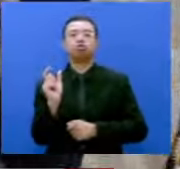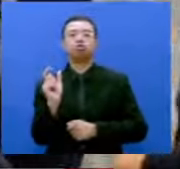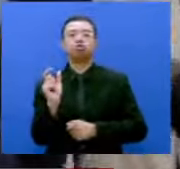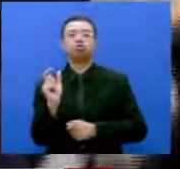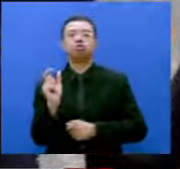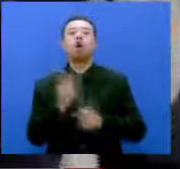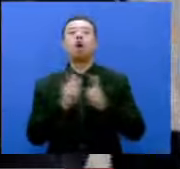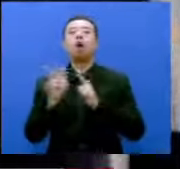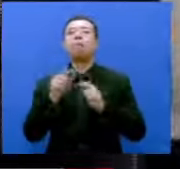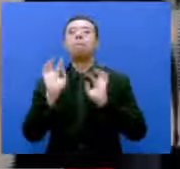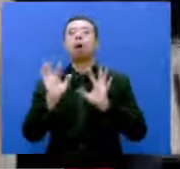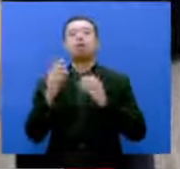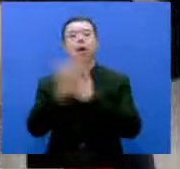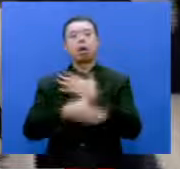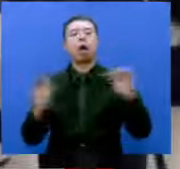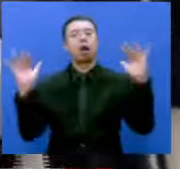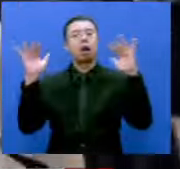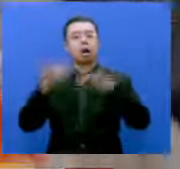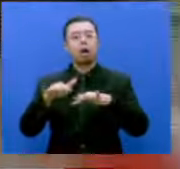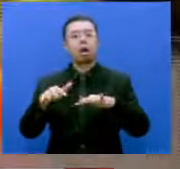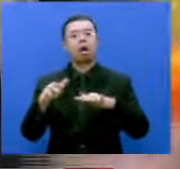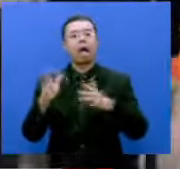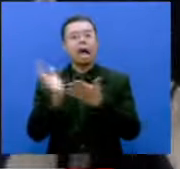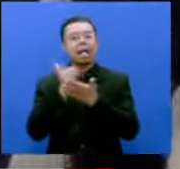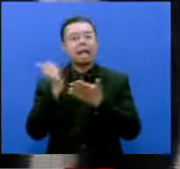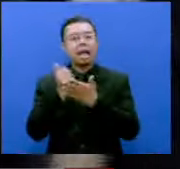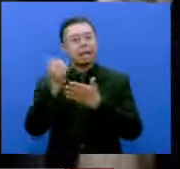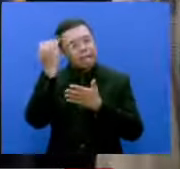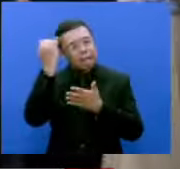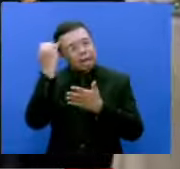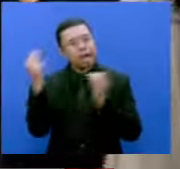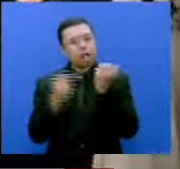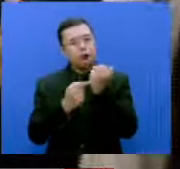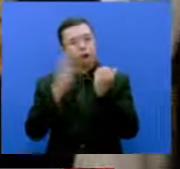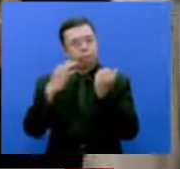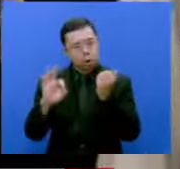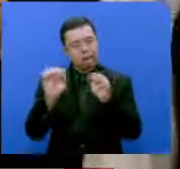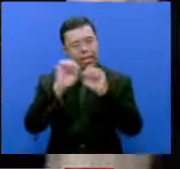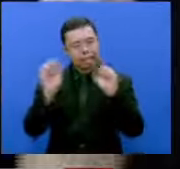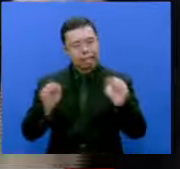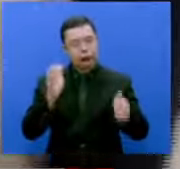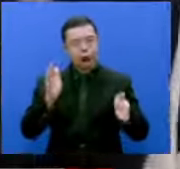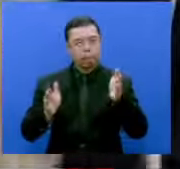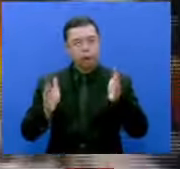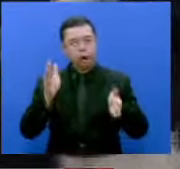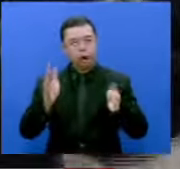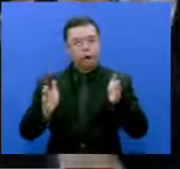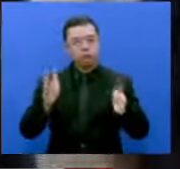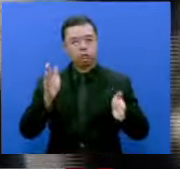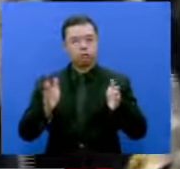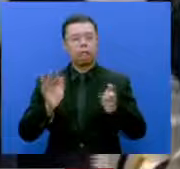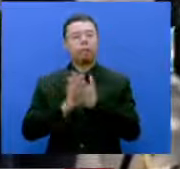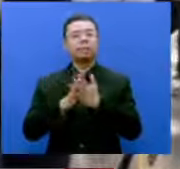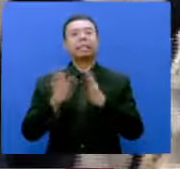ini pun diikuti oleh berbagai negara dengan menampilkan karya inovasi teknologi yang terbaru dengan sistem robotik. Inovasi teknologi